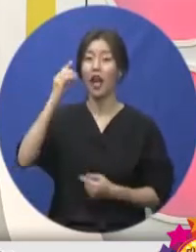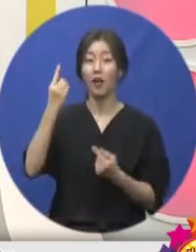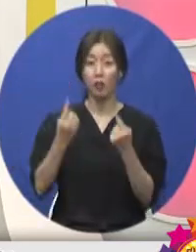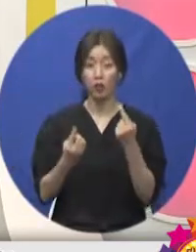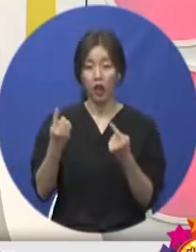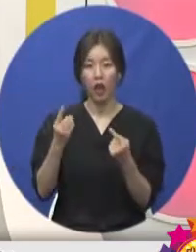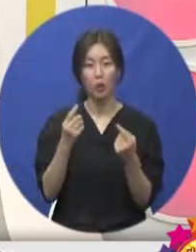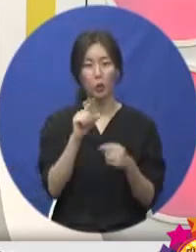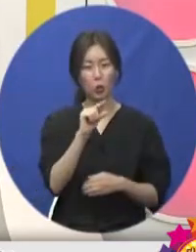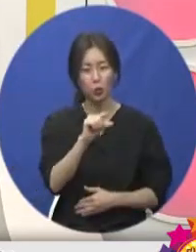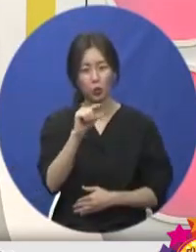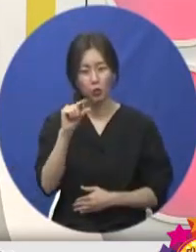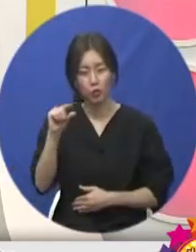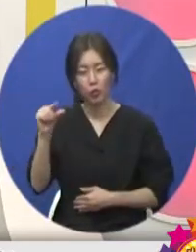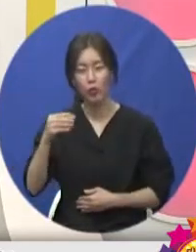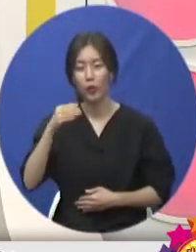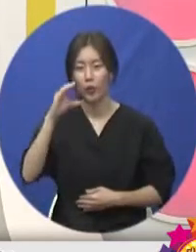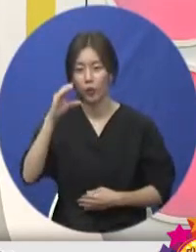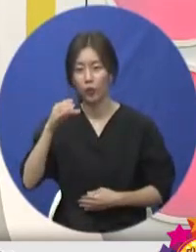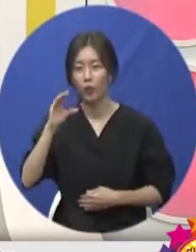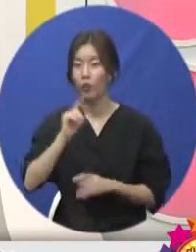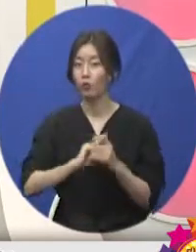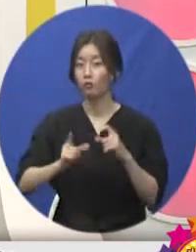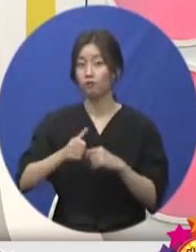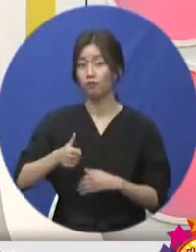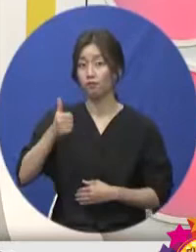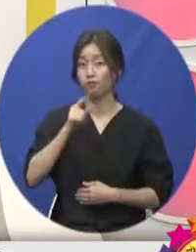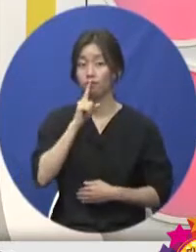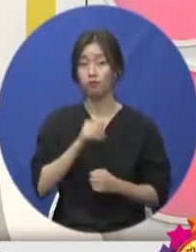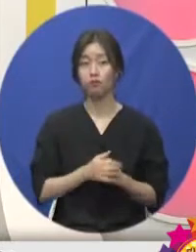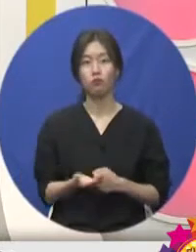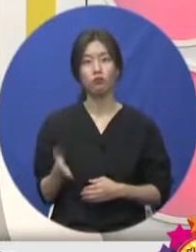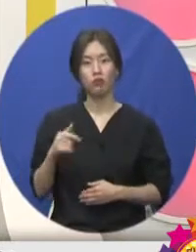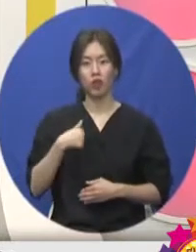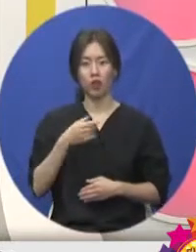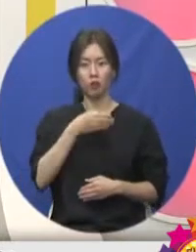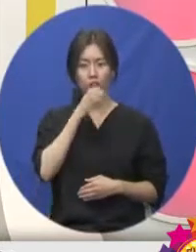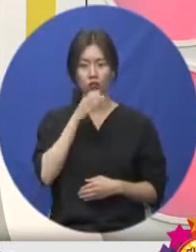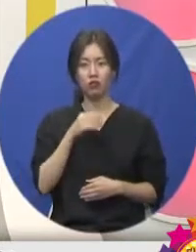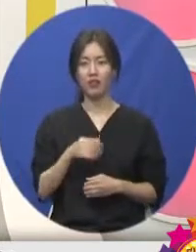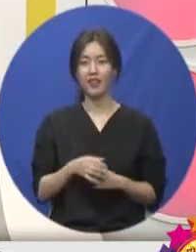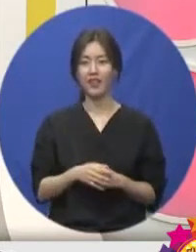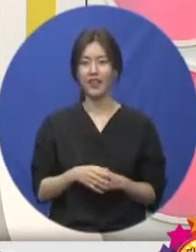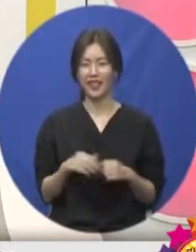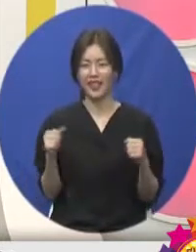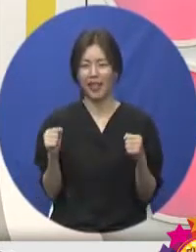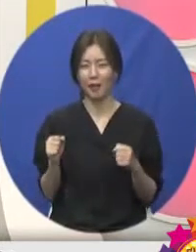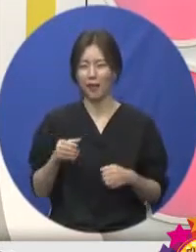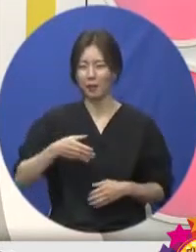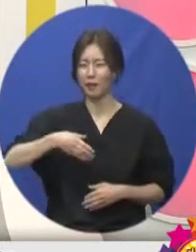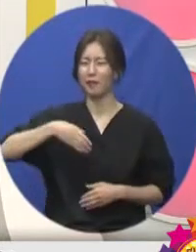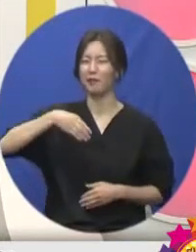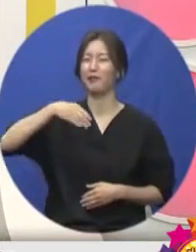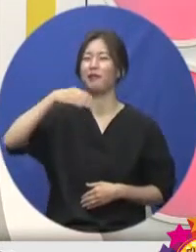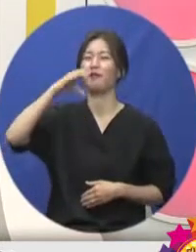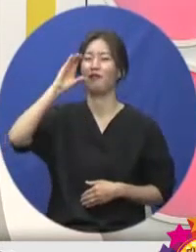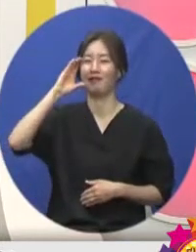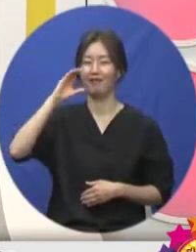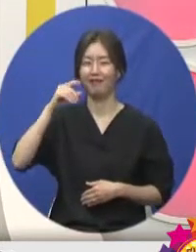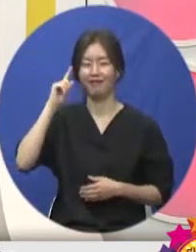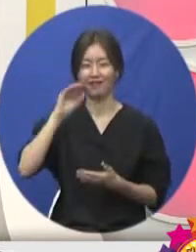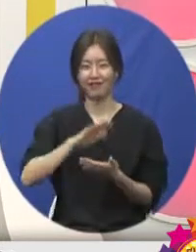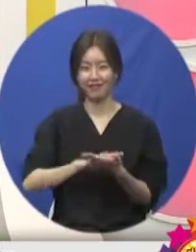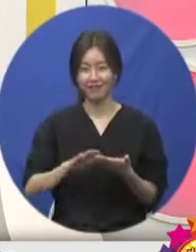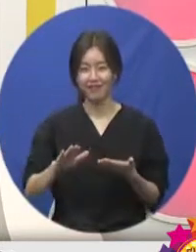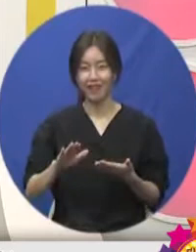많이 마시는 것보다요. 네. 조금씩 드신 게 좋은데 나는 또 물을 먹으면 그냥 찬물을 한 컵씩 그냥 한 바가지씩 먹어요. 너무